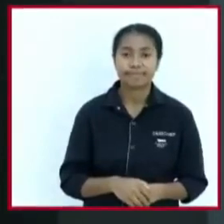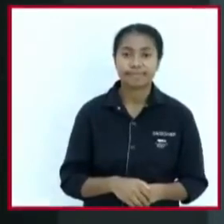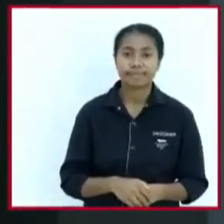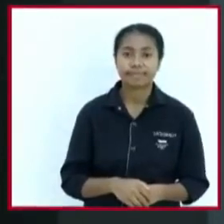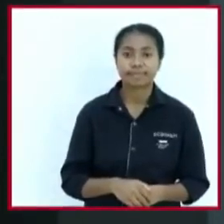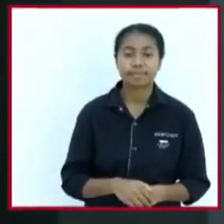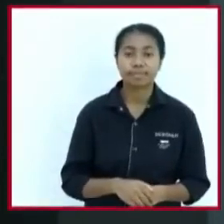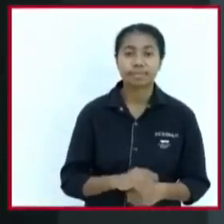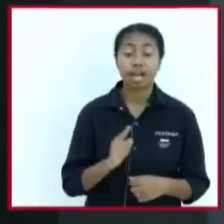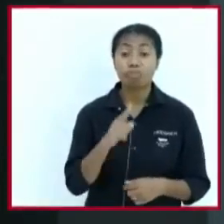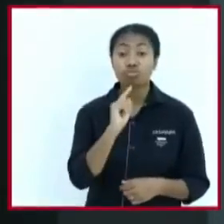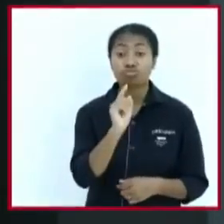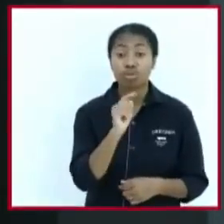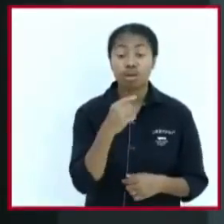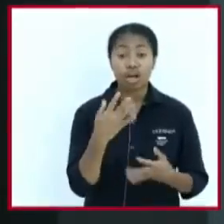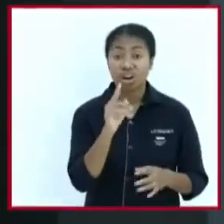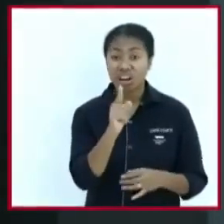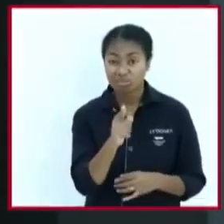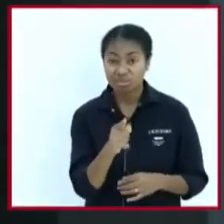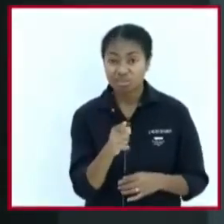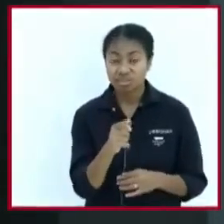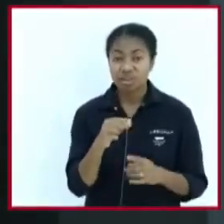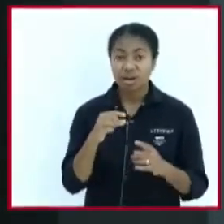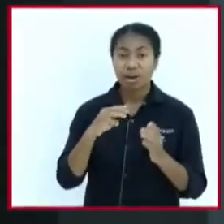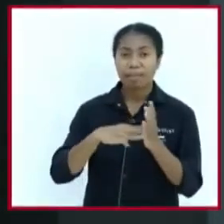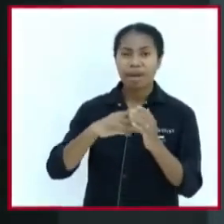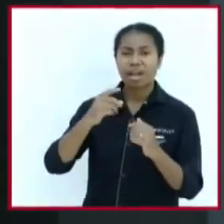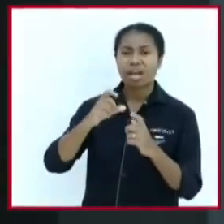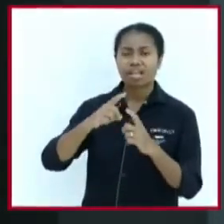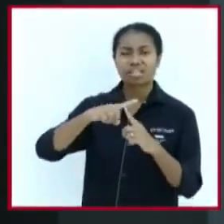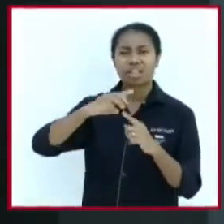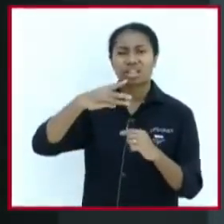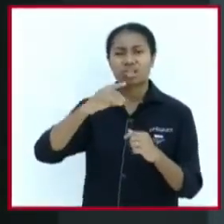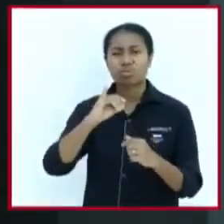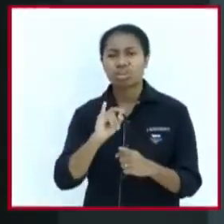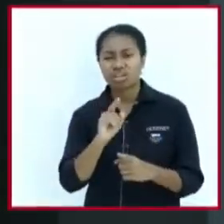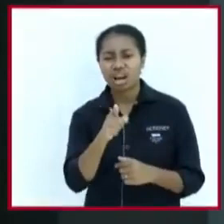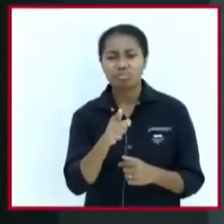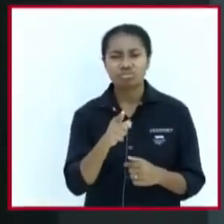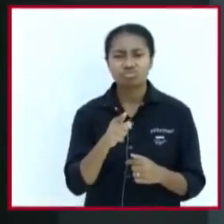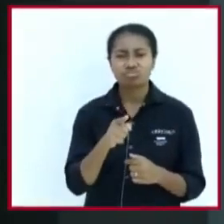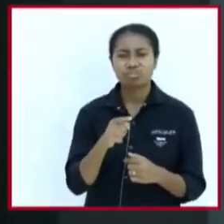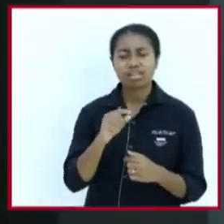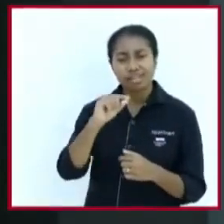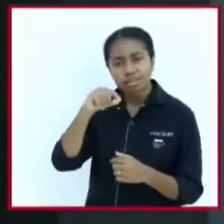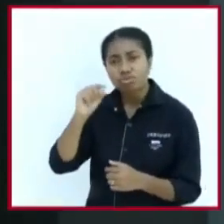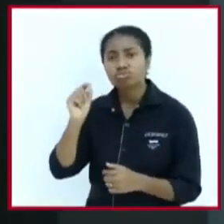Hai kalau kamu merestuinya kamu merestui sebuah ke murtad kamu